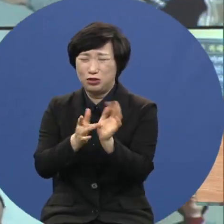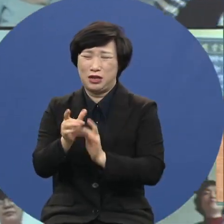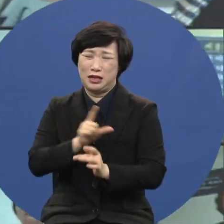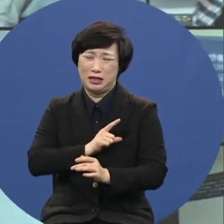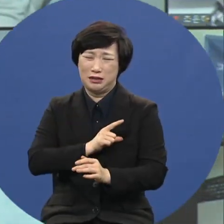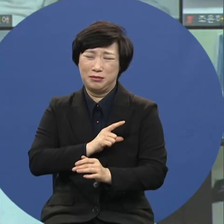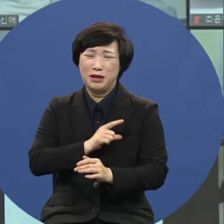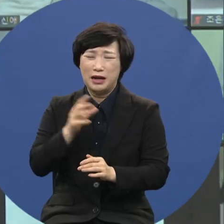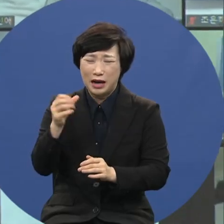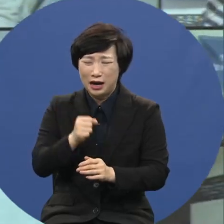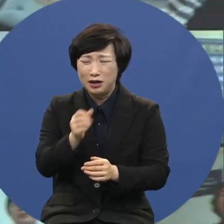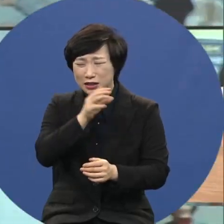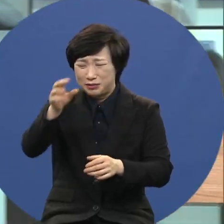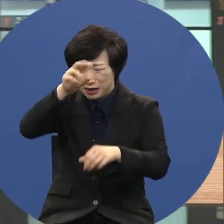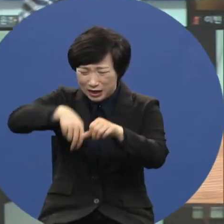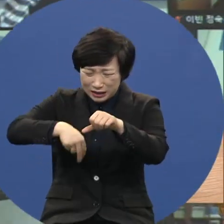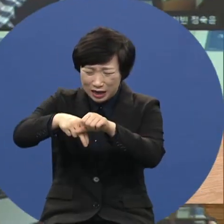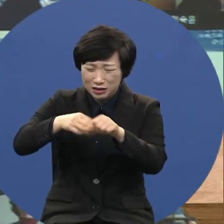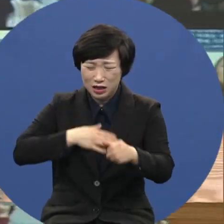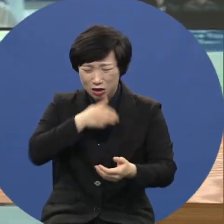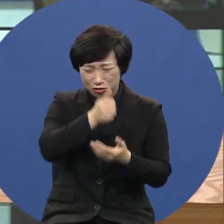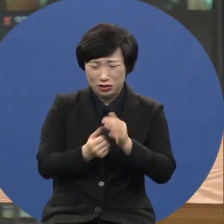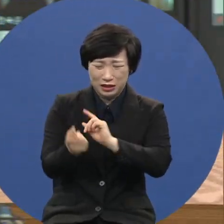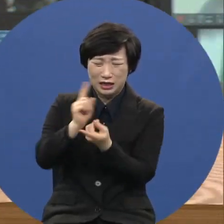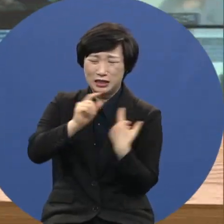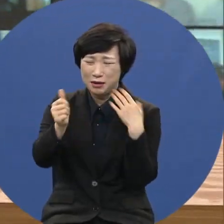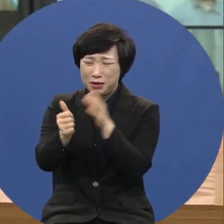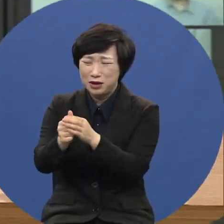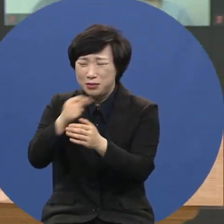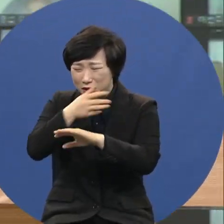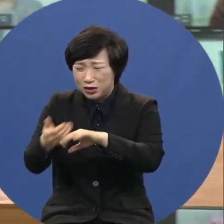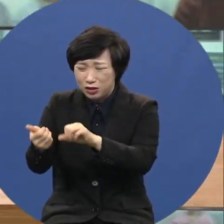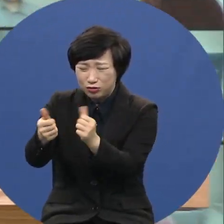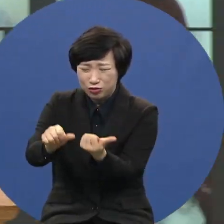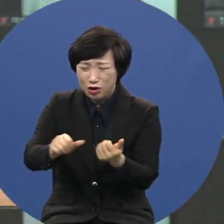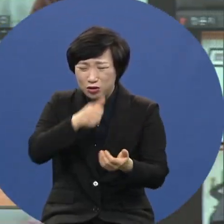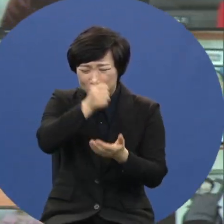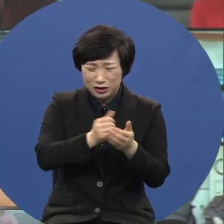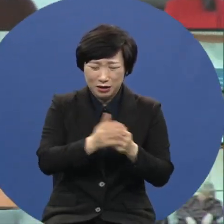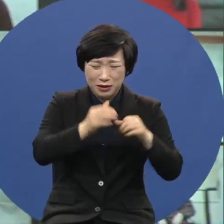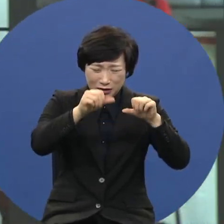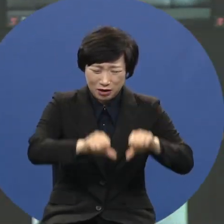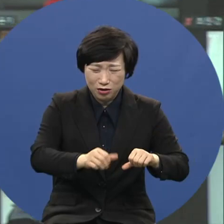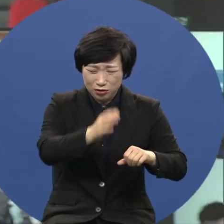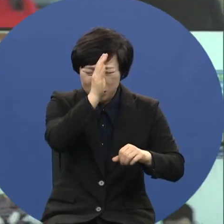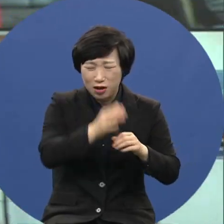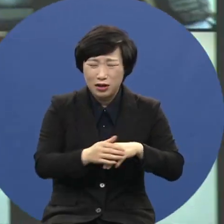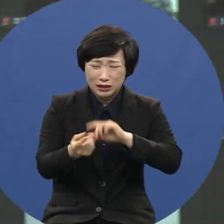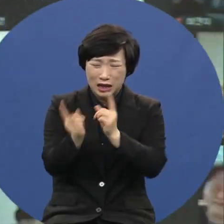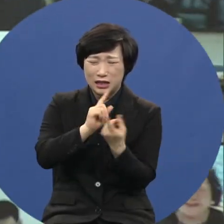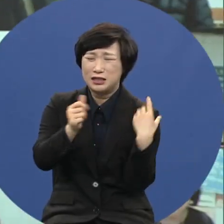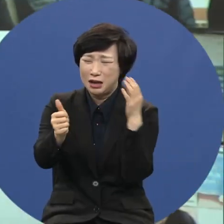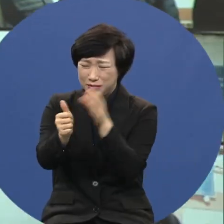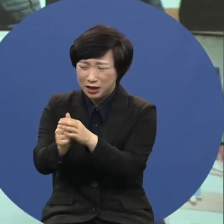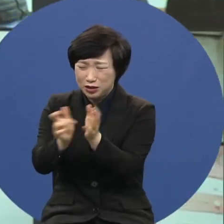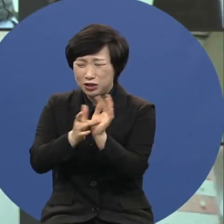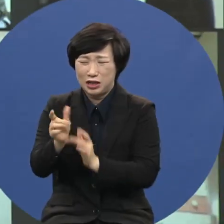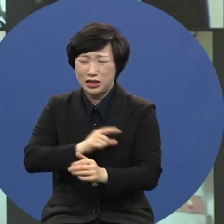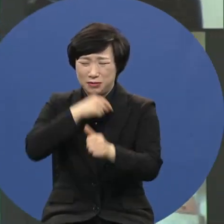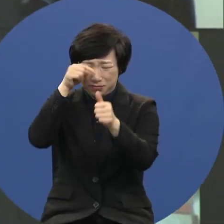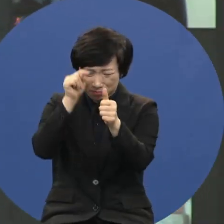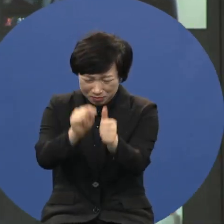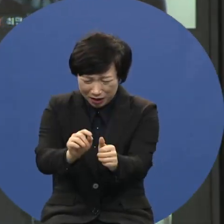이름으로 십자가에서 내 죄 짊어지고 피 흘려지고 죄로 오는 질병을 담당하고 죽음을 담당하신 예수